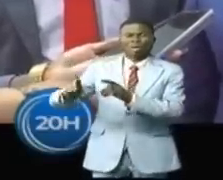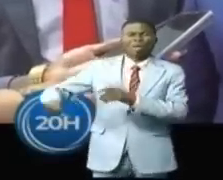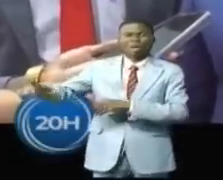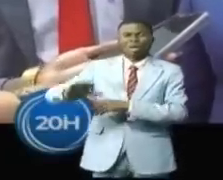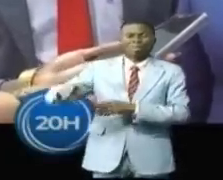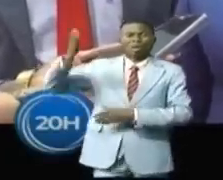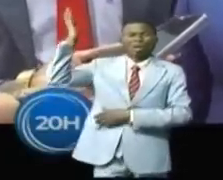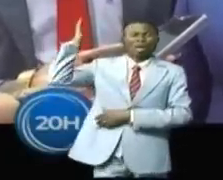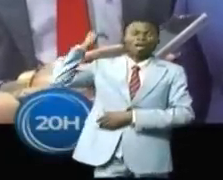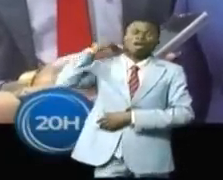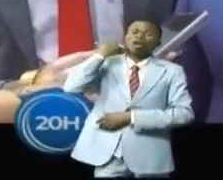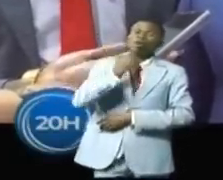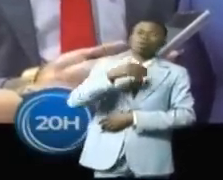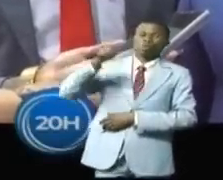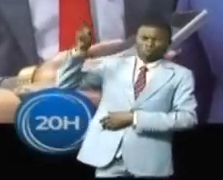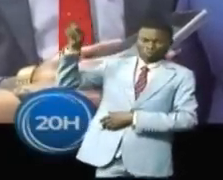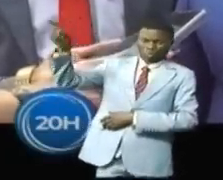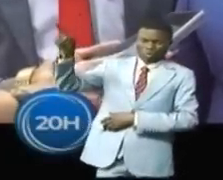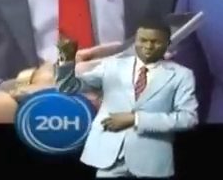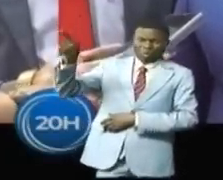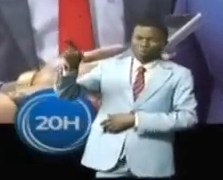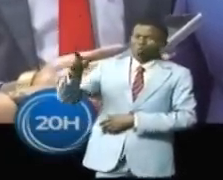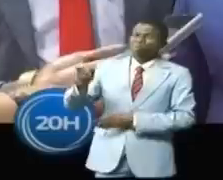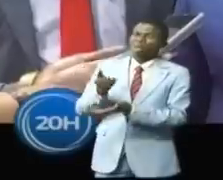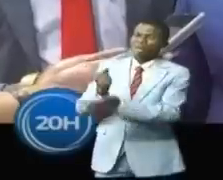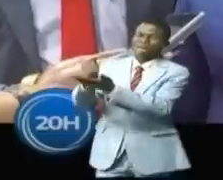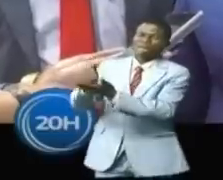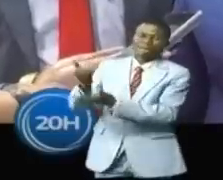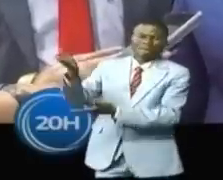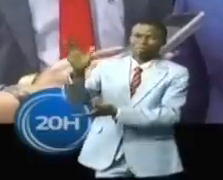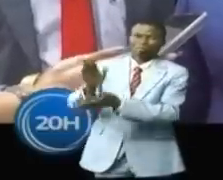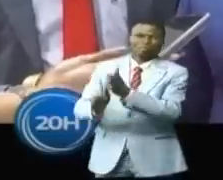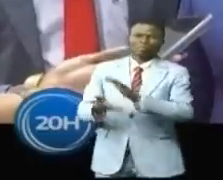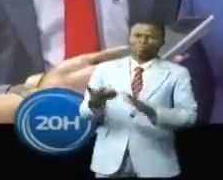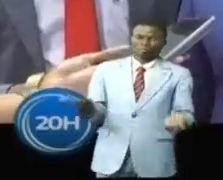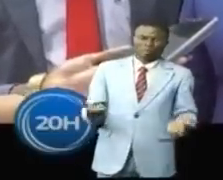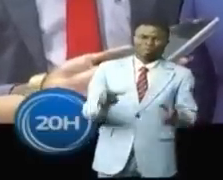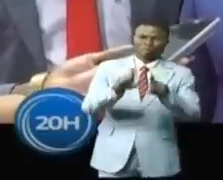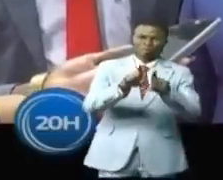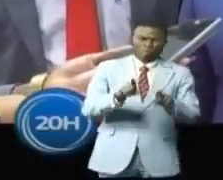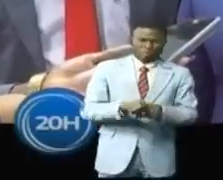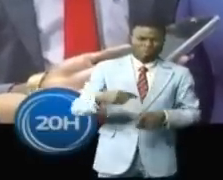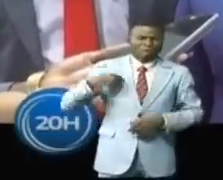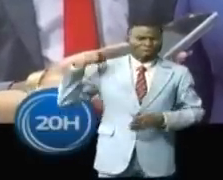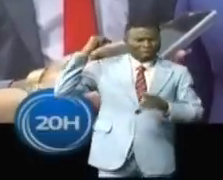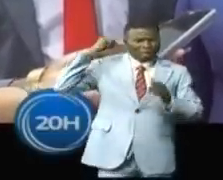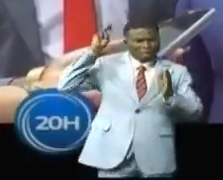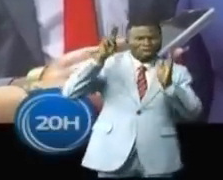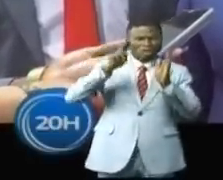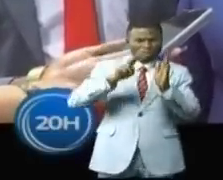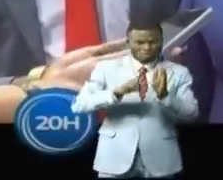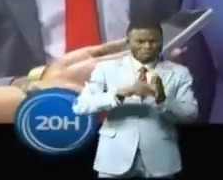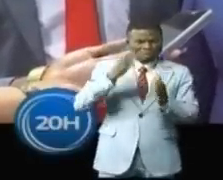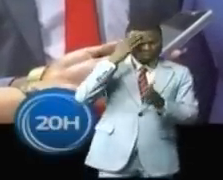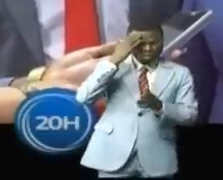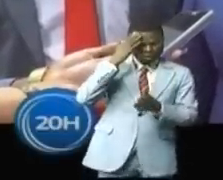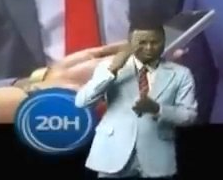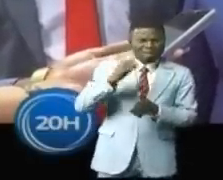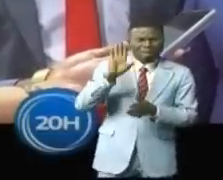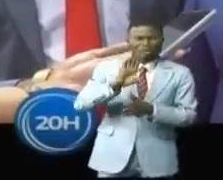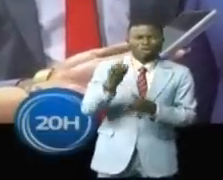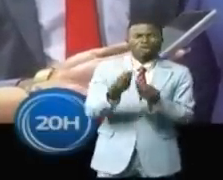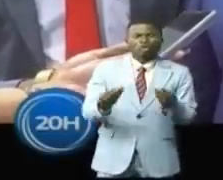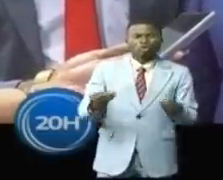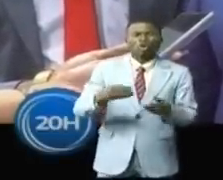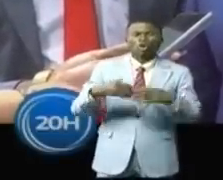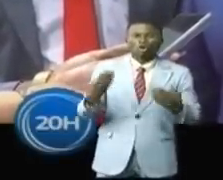Ouganda, qui sont sans aucune assistance. Il faut aussi que le gouvernement voie dans quelle mesure il faut